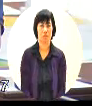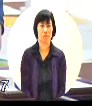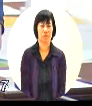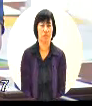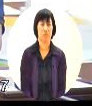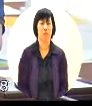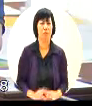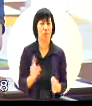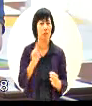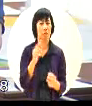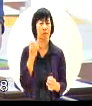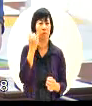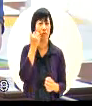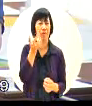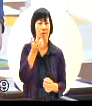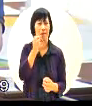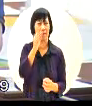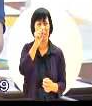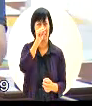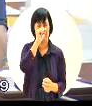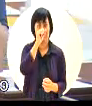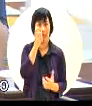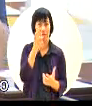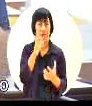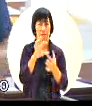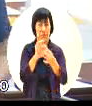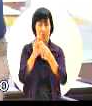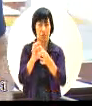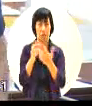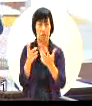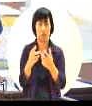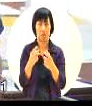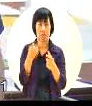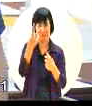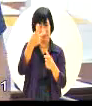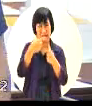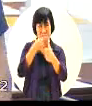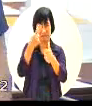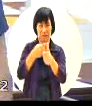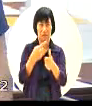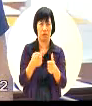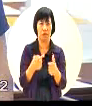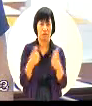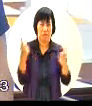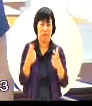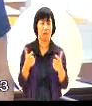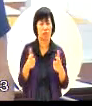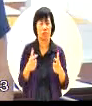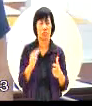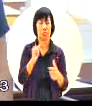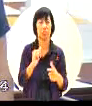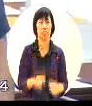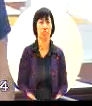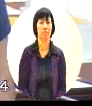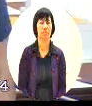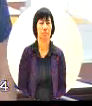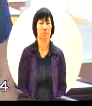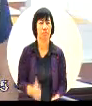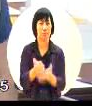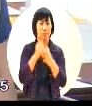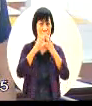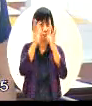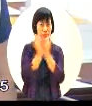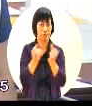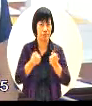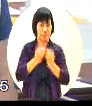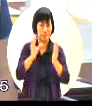因为都伫夹杂伫咱这个建地中间，都是两家尔，不是介 济。 请咱杜花局局